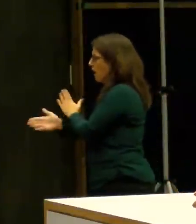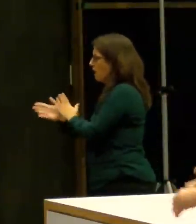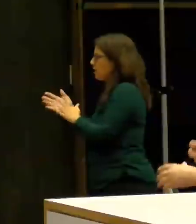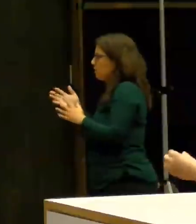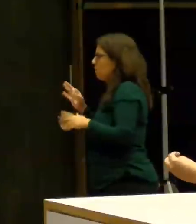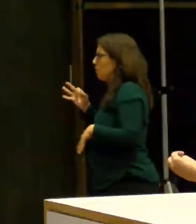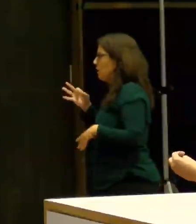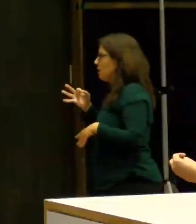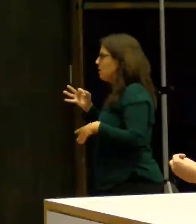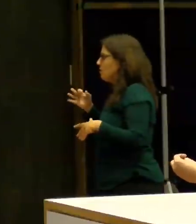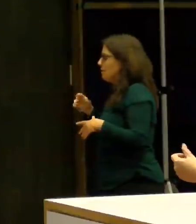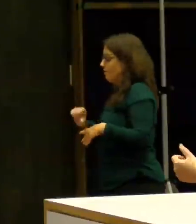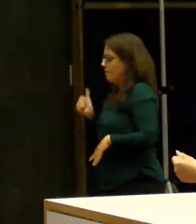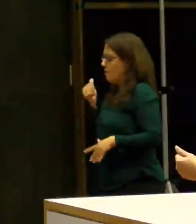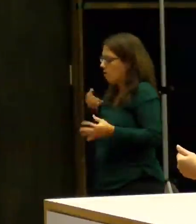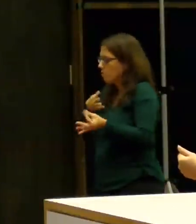devant les éleveurs. Et puis,